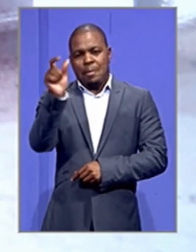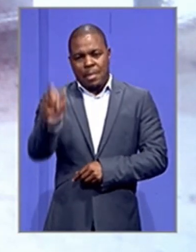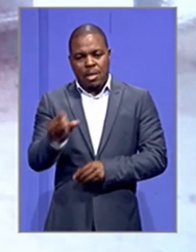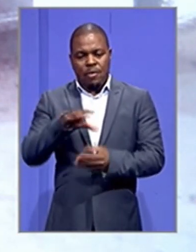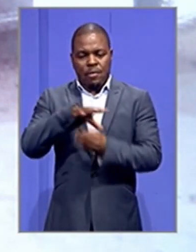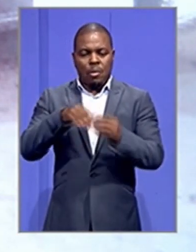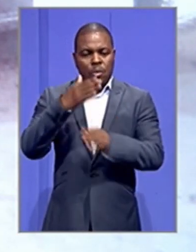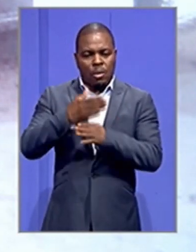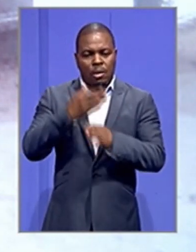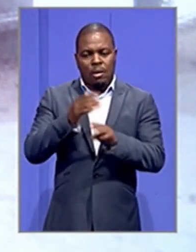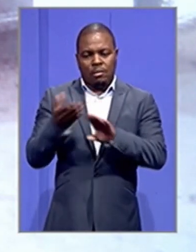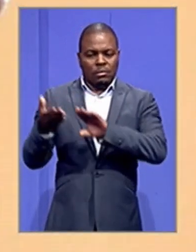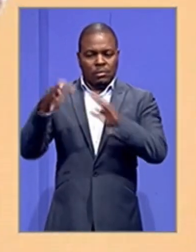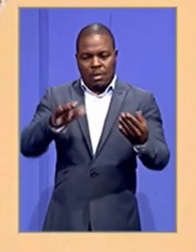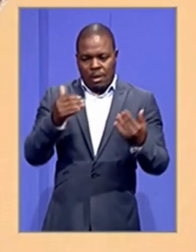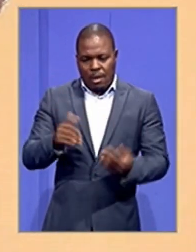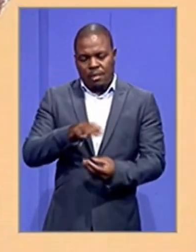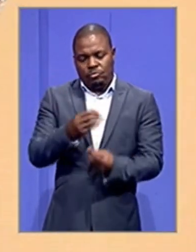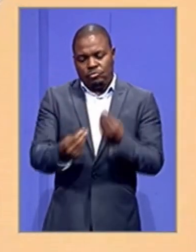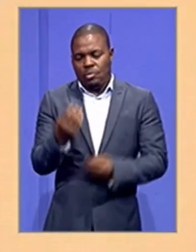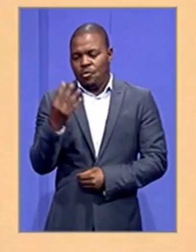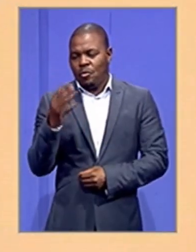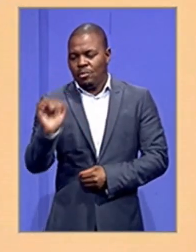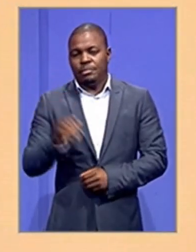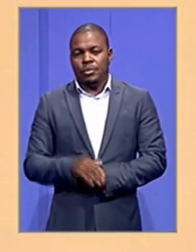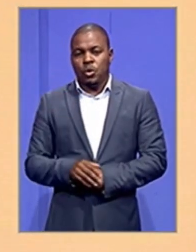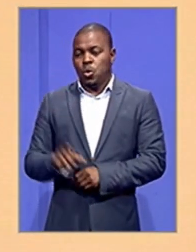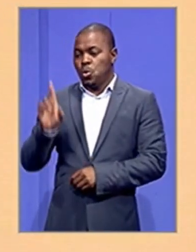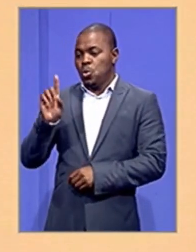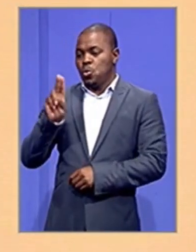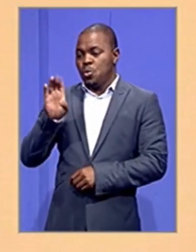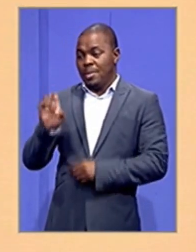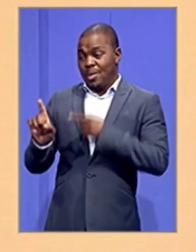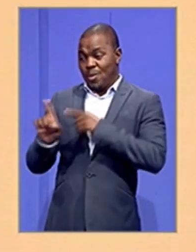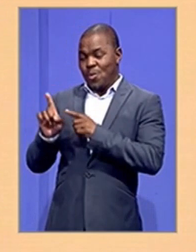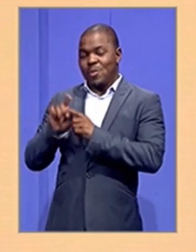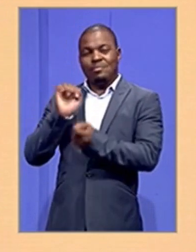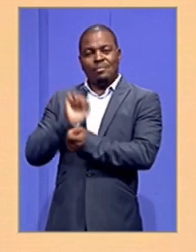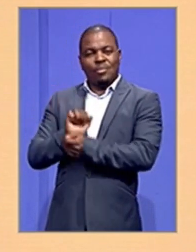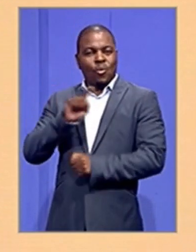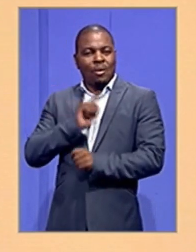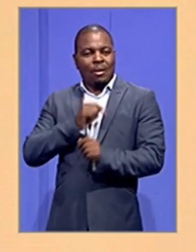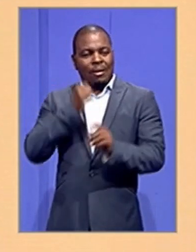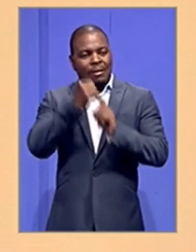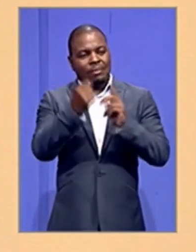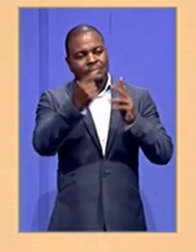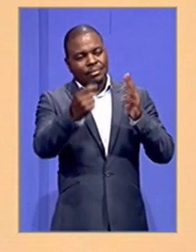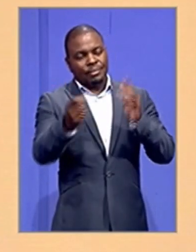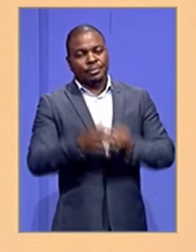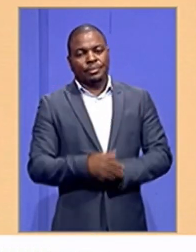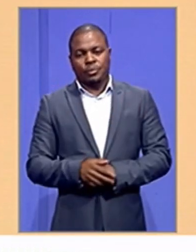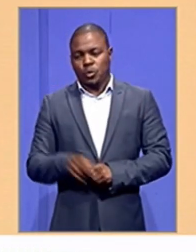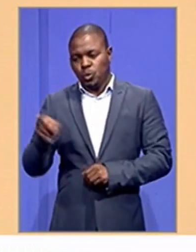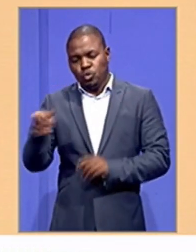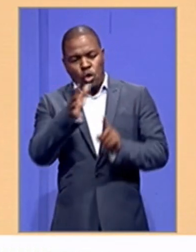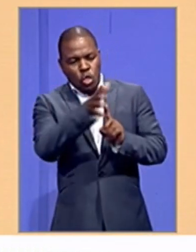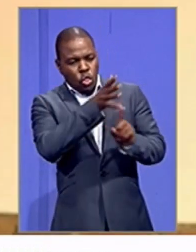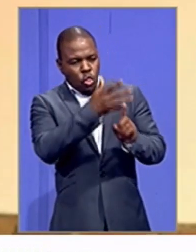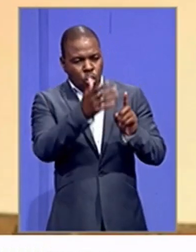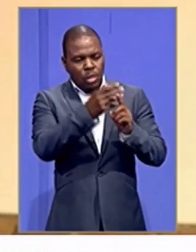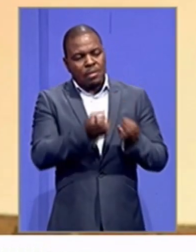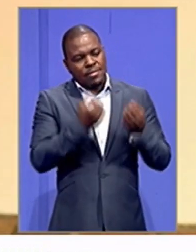ba gagwe ba bane. Themba Dube yo a pharulego ka melato ya dipolao tše o gononelwa gore o be a go ka goketša basadi ka go ba tshepiša